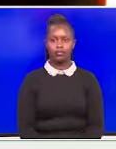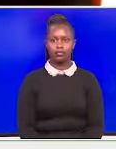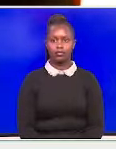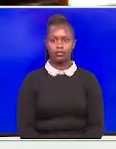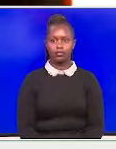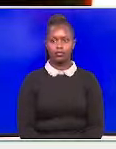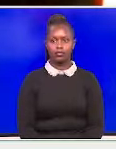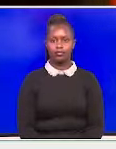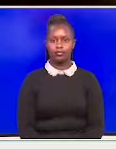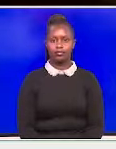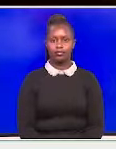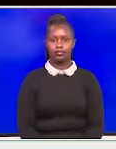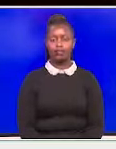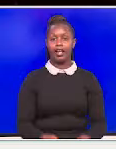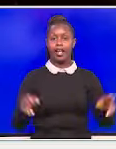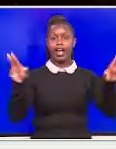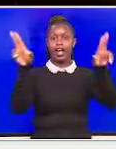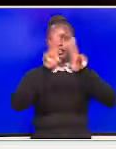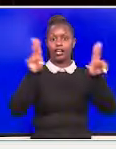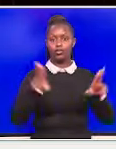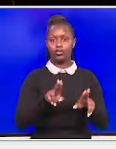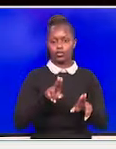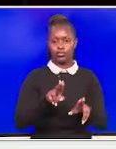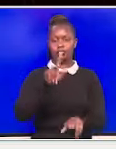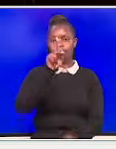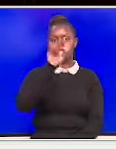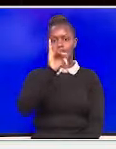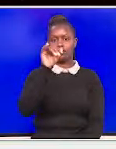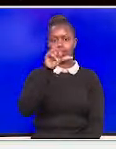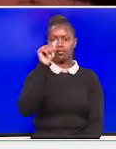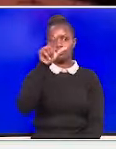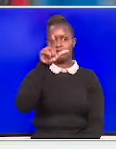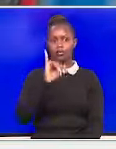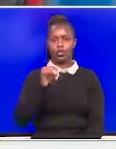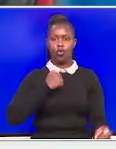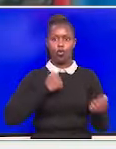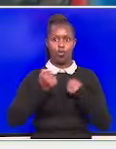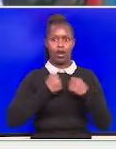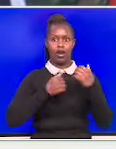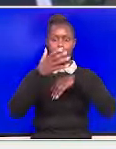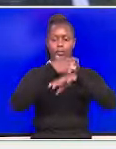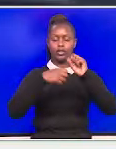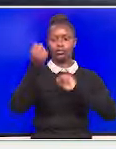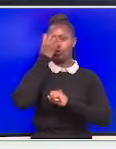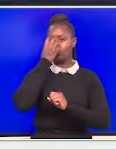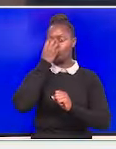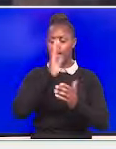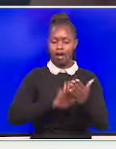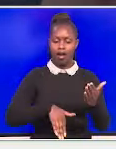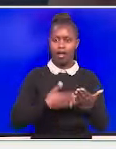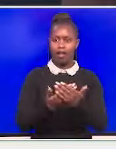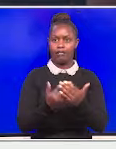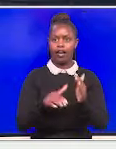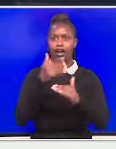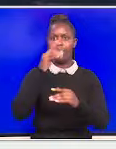Uwanja wa kimataifa wa michezo wa Amahoro jijini Kigali nchini Rwanda ndipo Rais William Ruto alifika